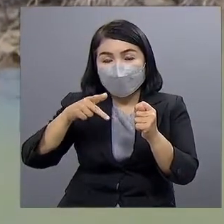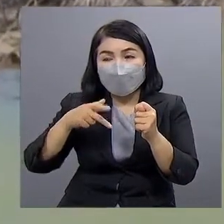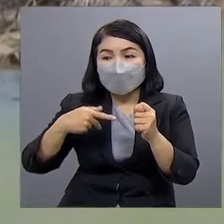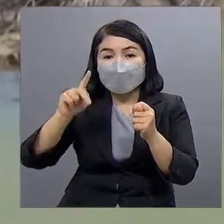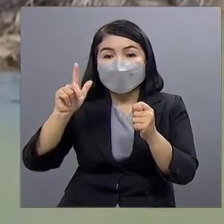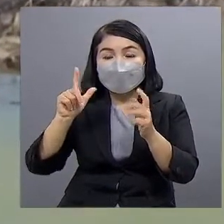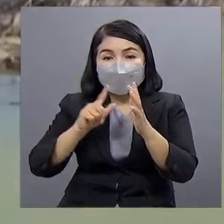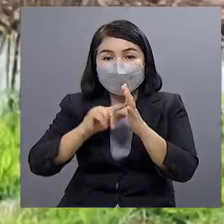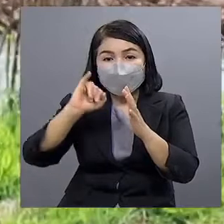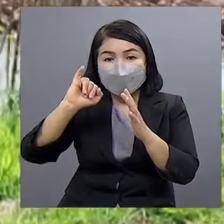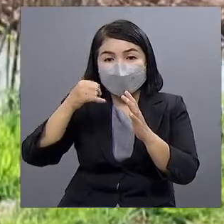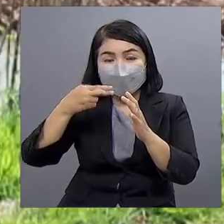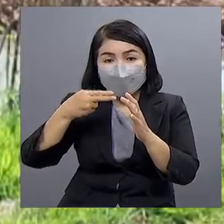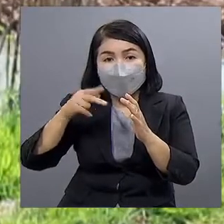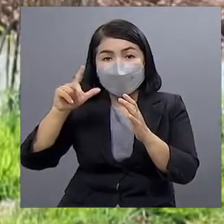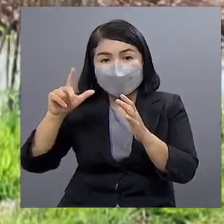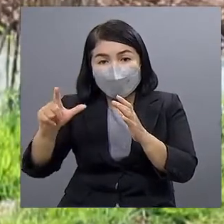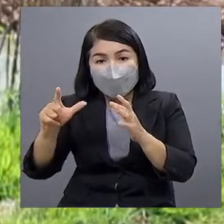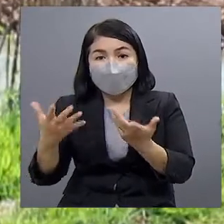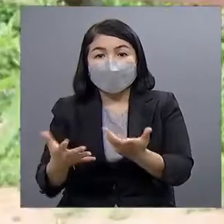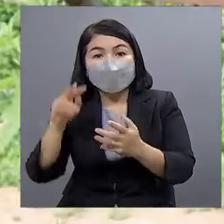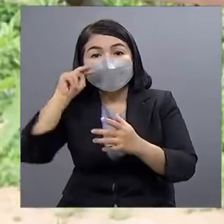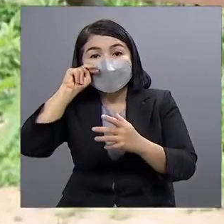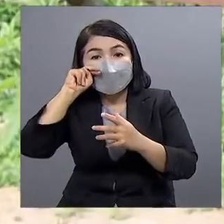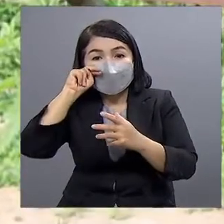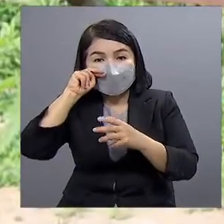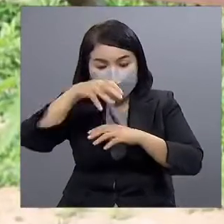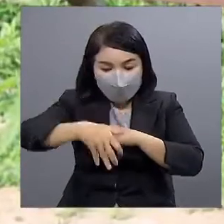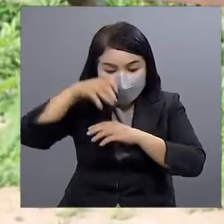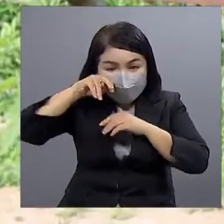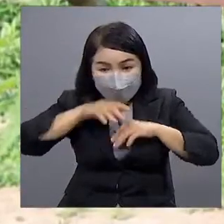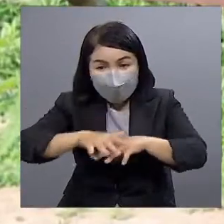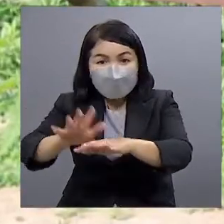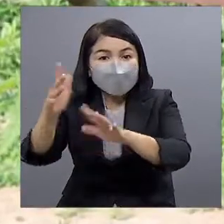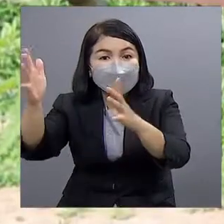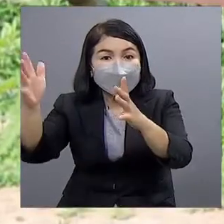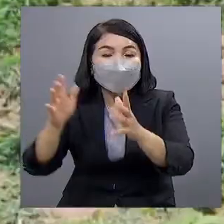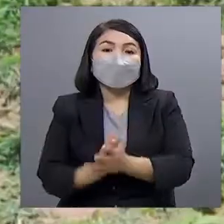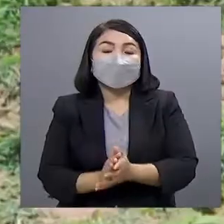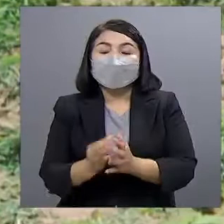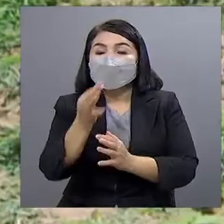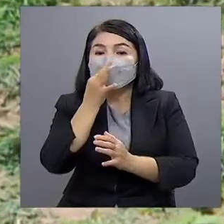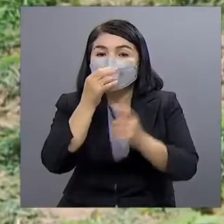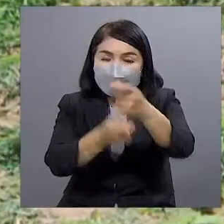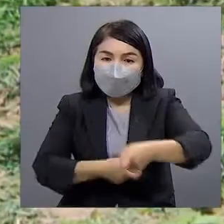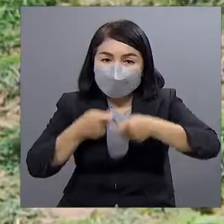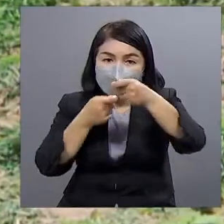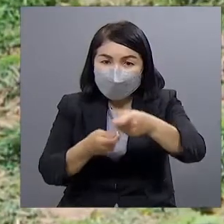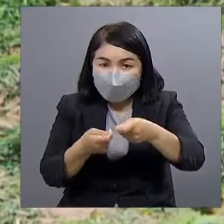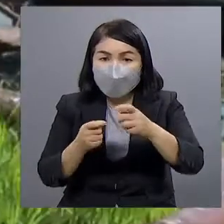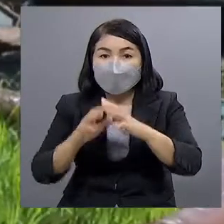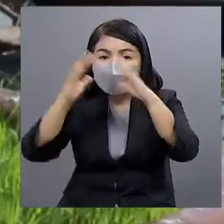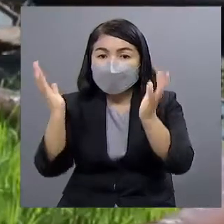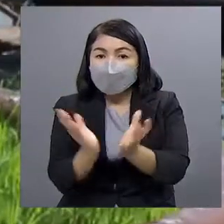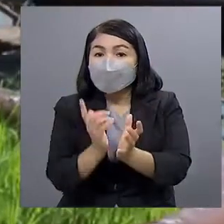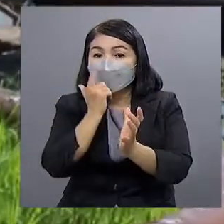ขาก็นิยมปลูกแตงโมในช่วงหน้าแล้งถ้าผลผลิตไม่เสียหายเนี่ยก็จะมีรายได้เฉลี่ยอยู่ที่ไร่ละ 20,000 บาทไปดูที่ตำบ